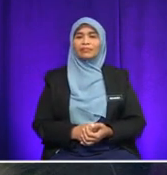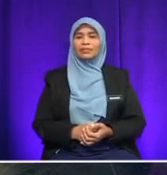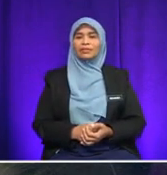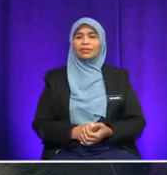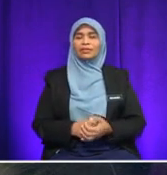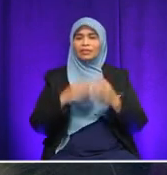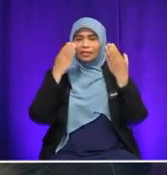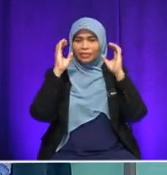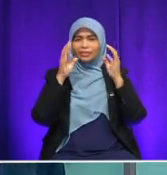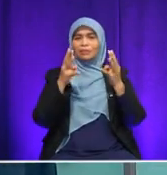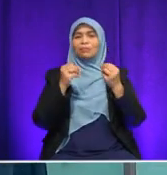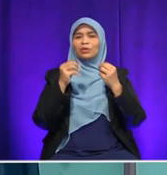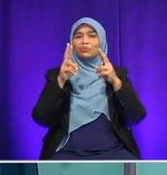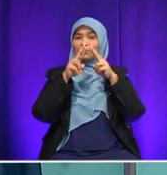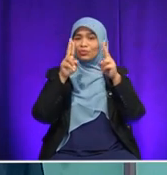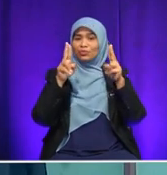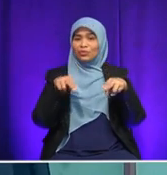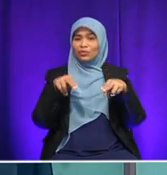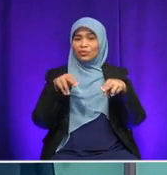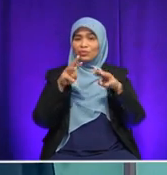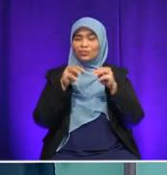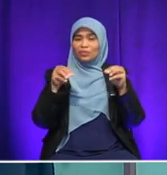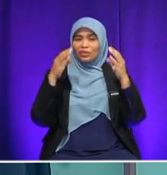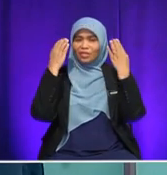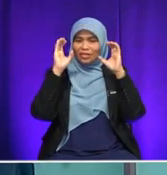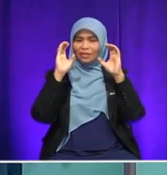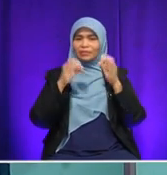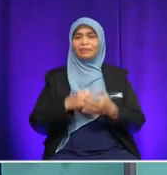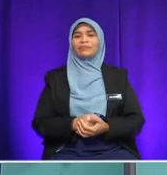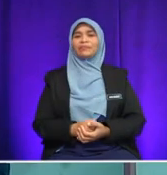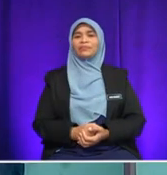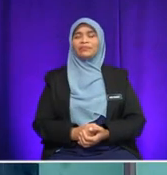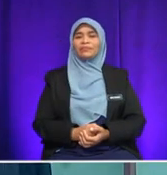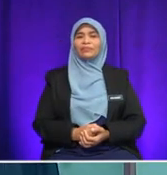Cikgu nak ujilah anak murid cikgu kali ni. Okey.